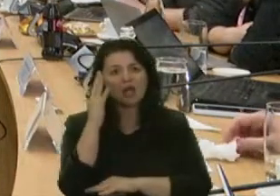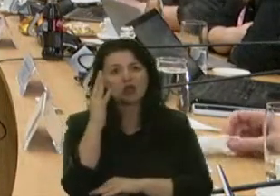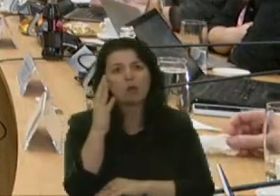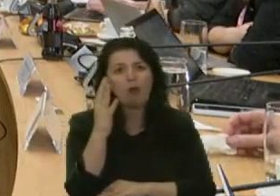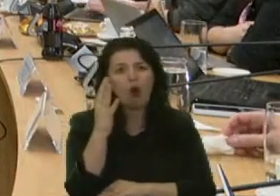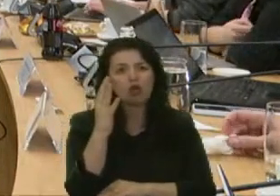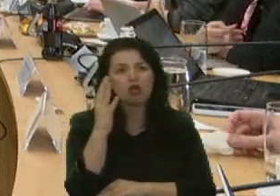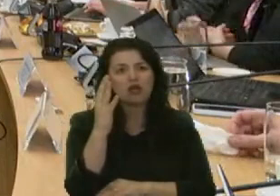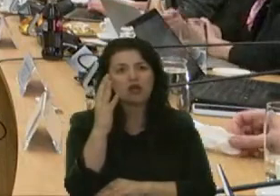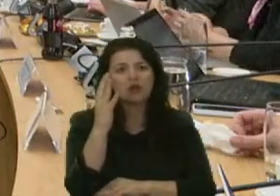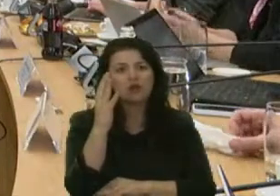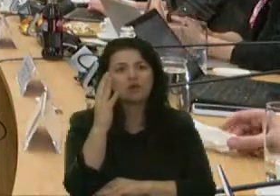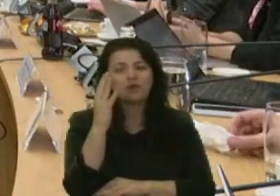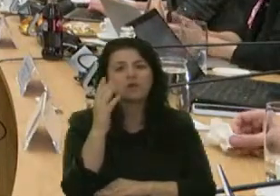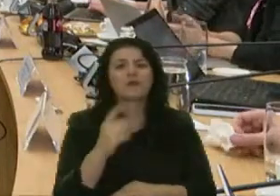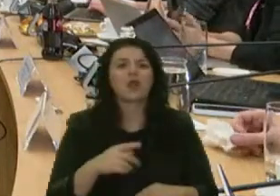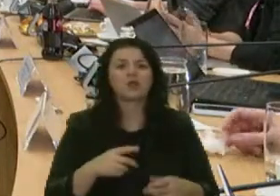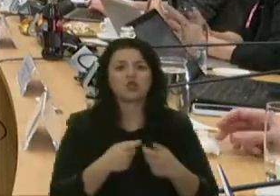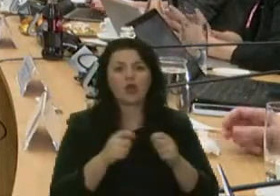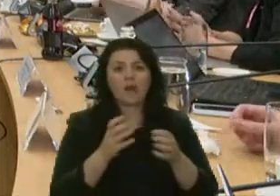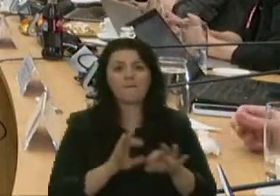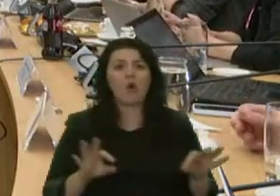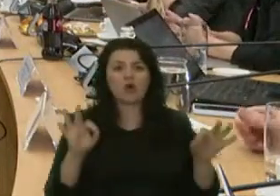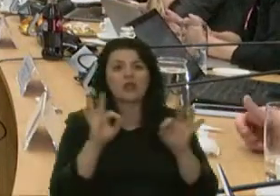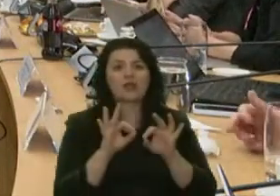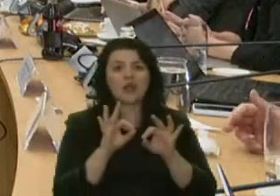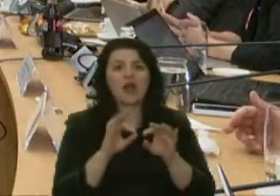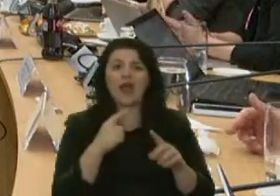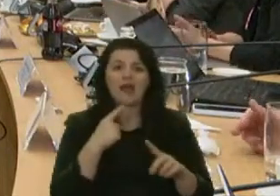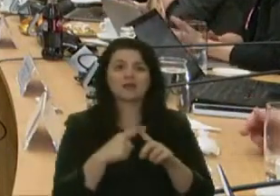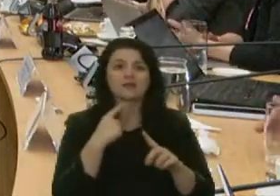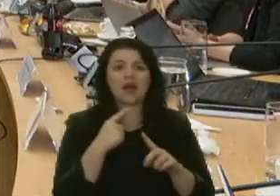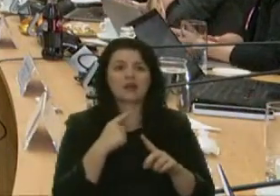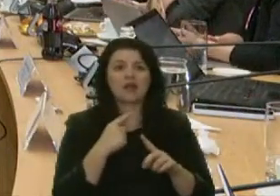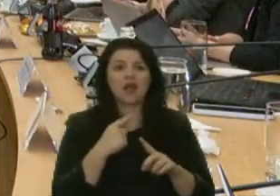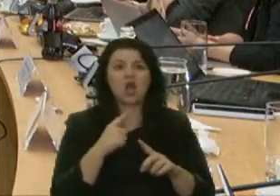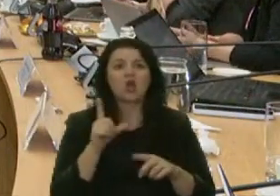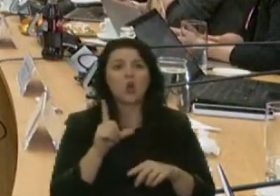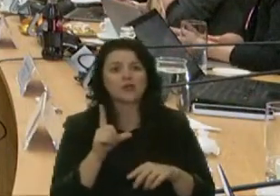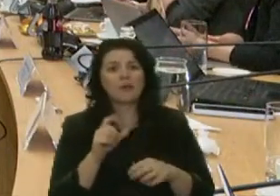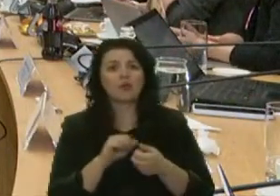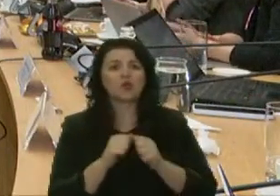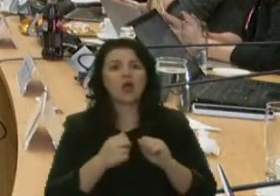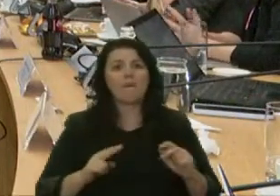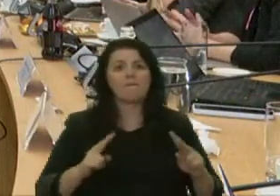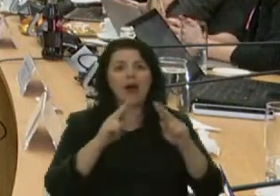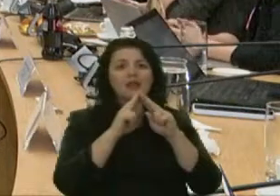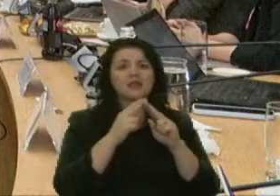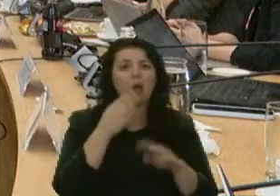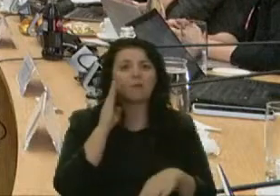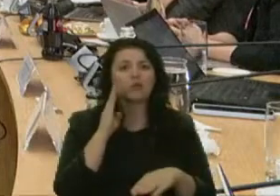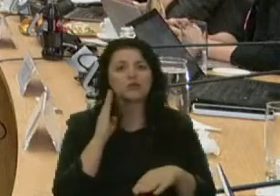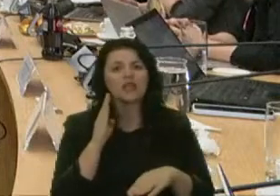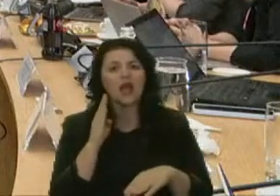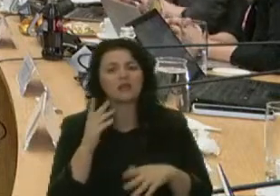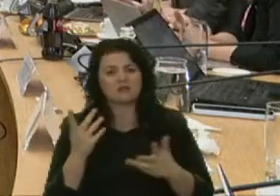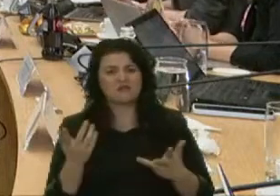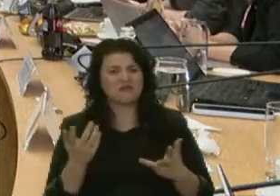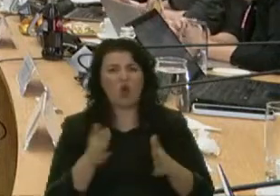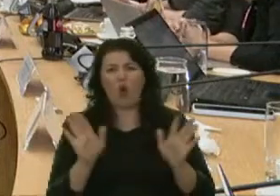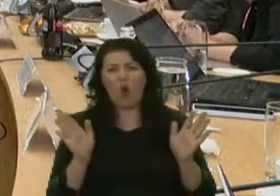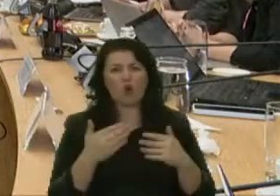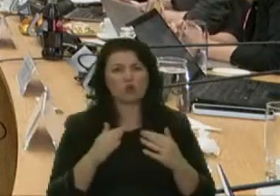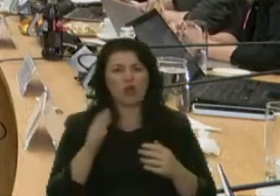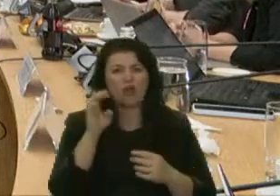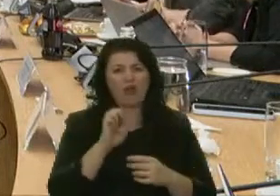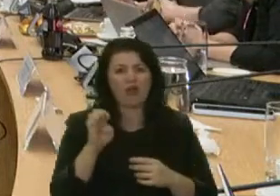acest oraș și dacă toate modernizările care au loc au exact ca la Luxemburg ca la Paris ca la bruxell ca la o mergeți în orice oraș